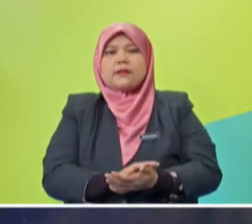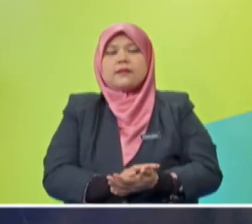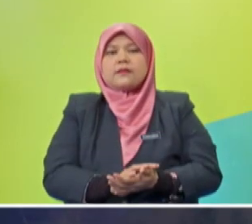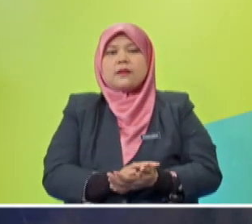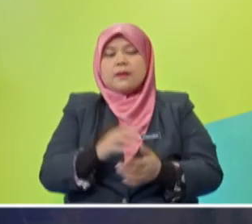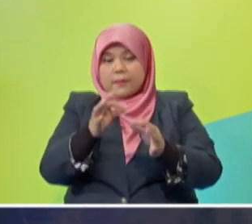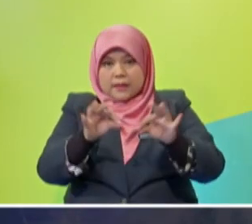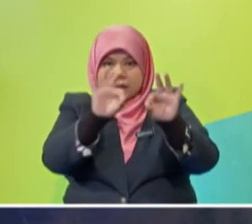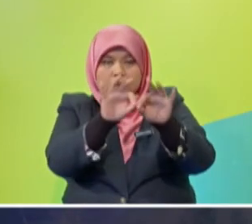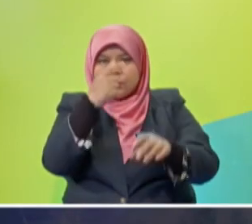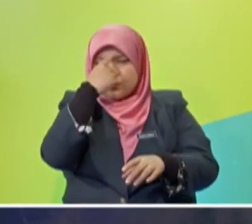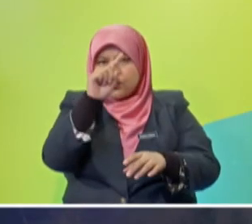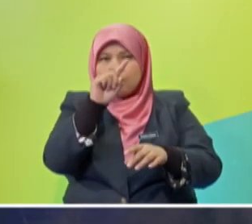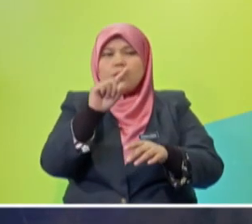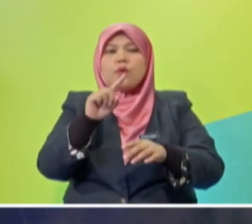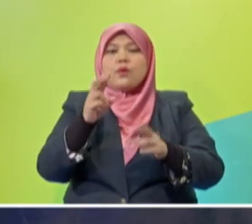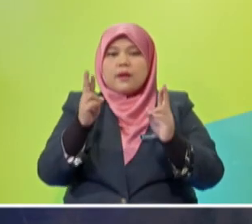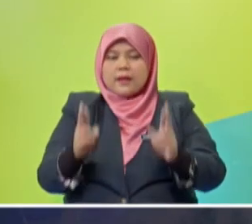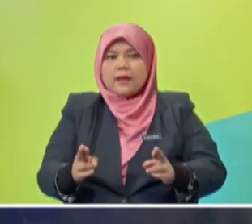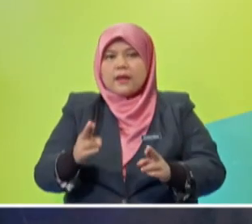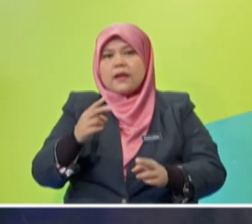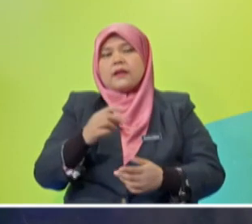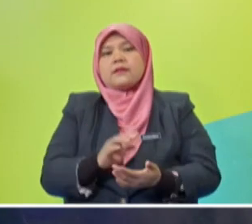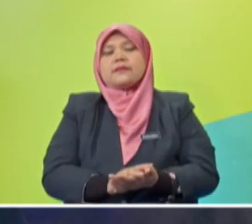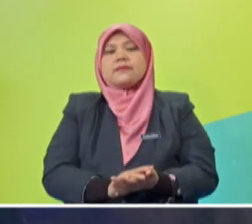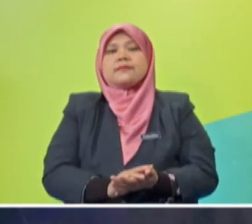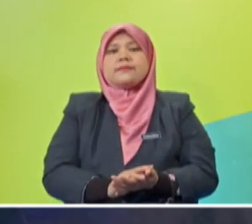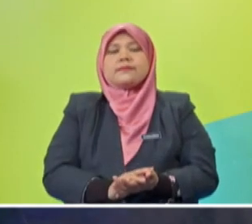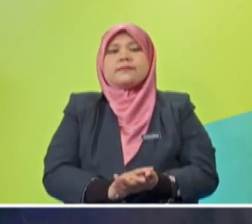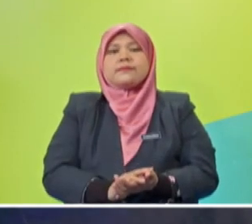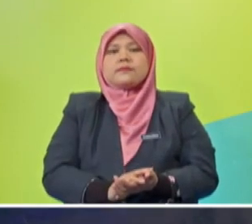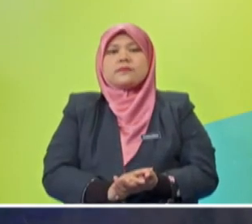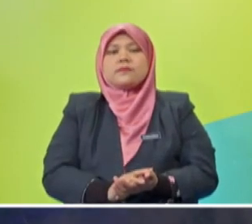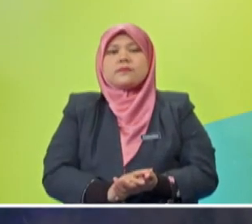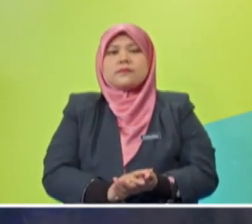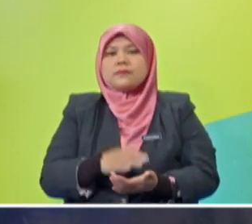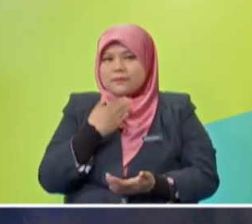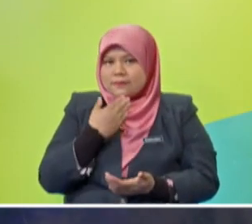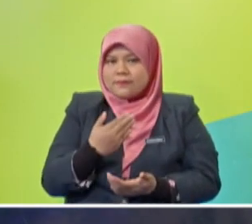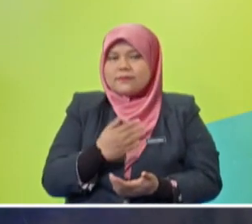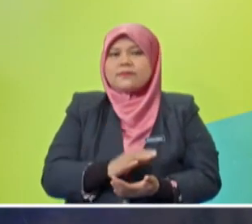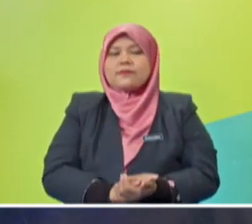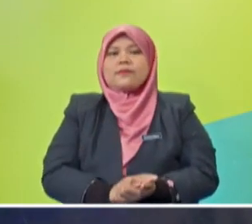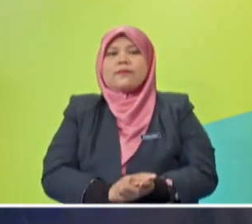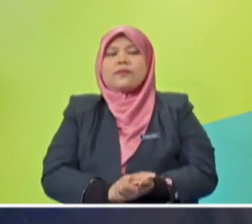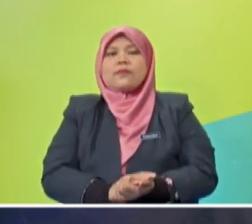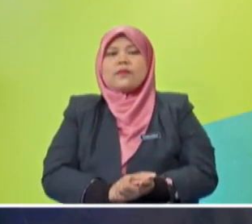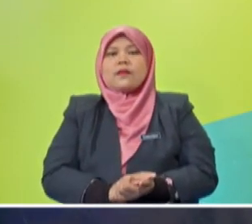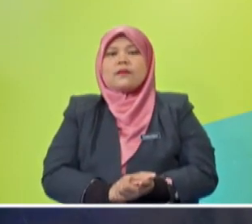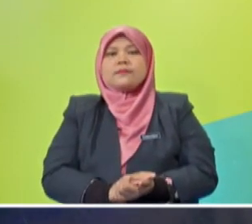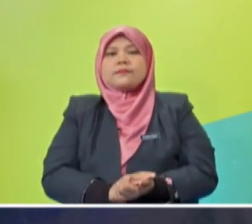rakyat sebenarnya kerana dia menyumbang kepada pekerjaan juga. Okey, jadi kasih, pentinglah cikgu. Sama-sama. Okey, saya akan teruskan